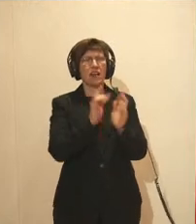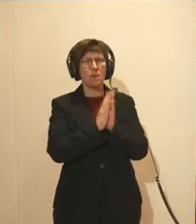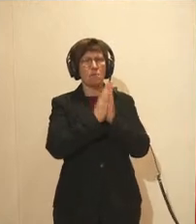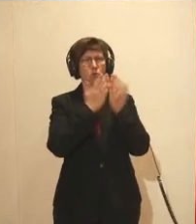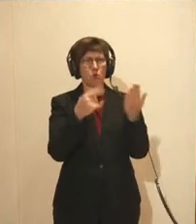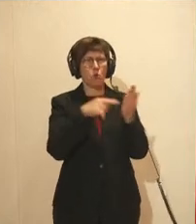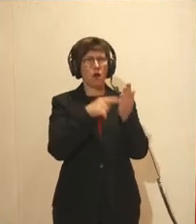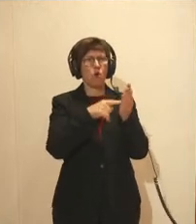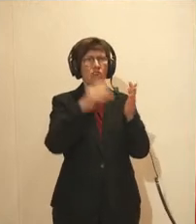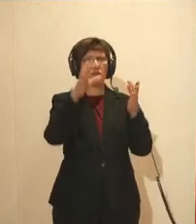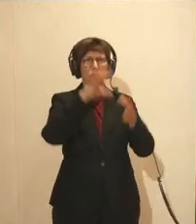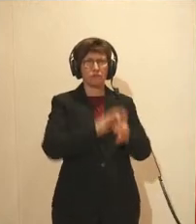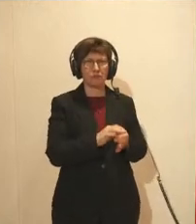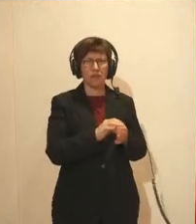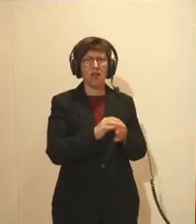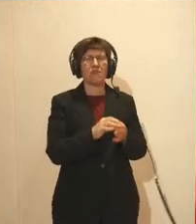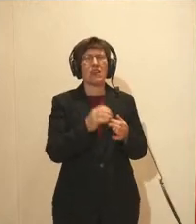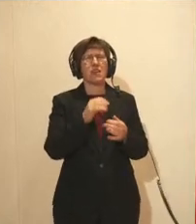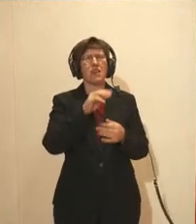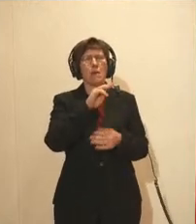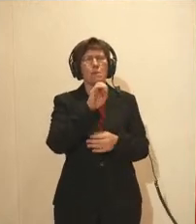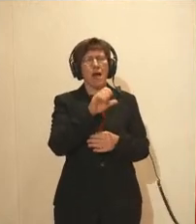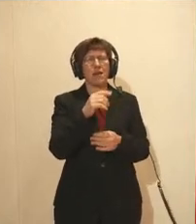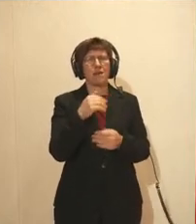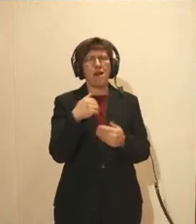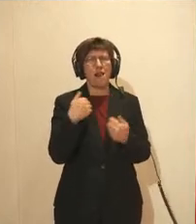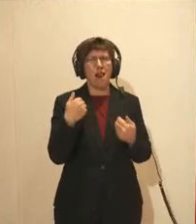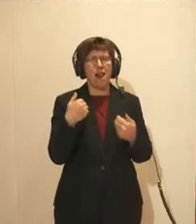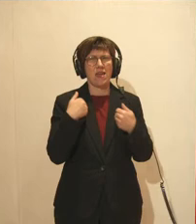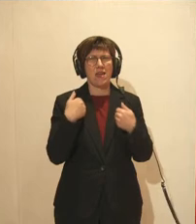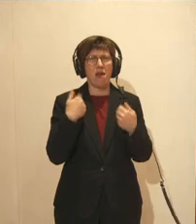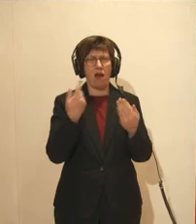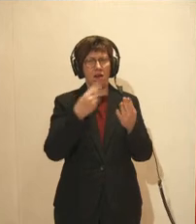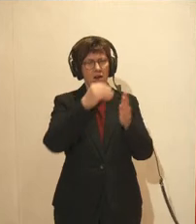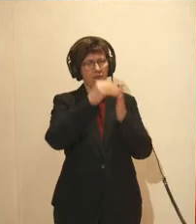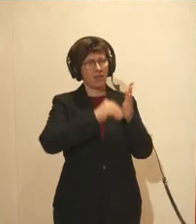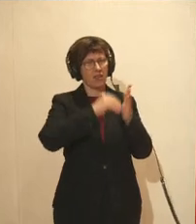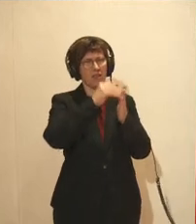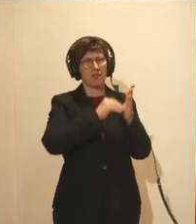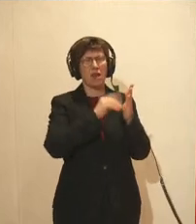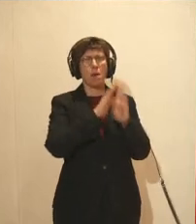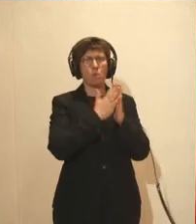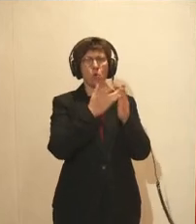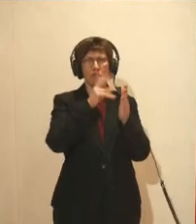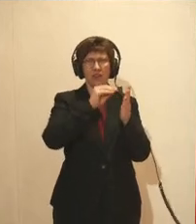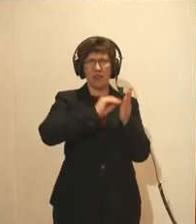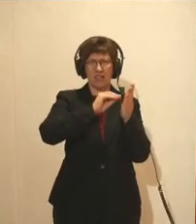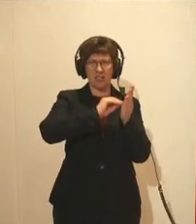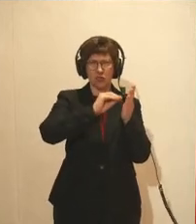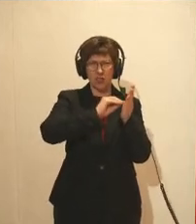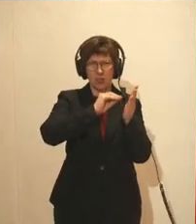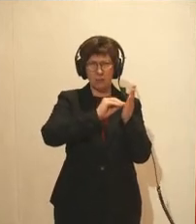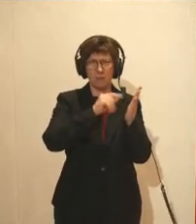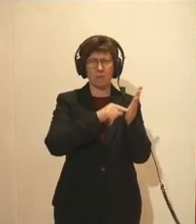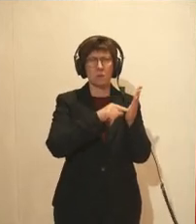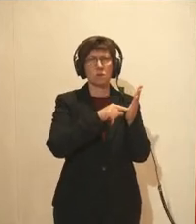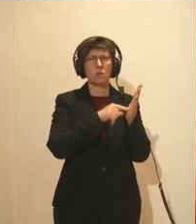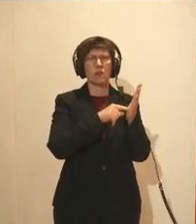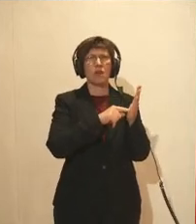und ich sage ich aber im iran gestellt zurück auf michael young und